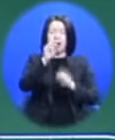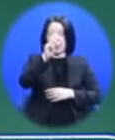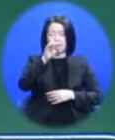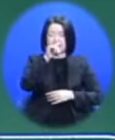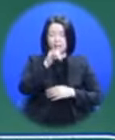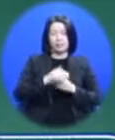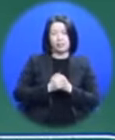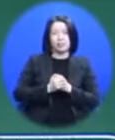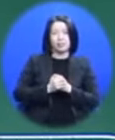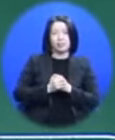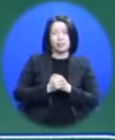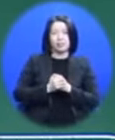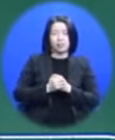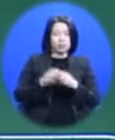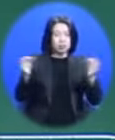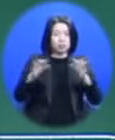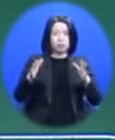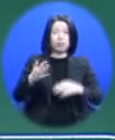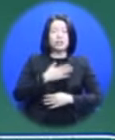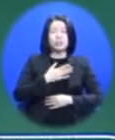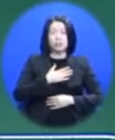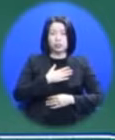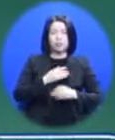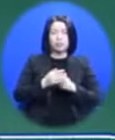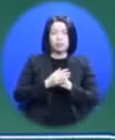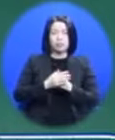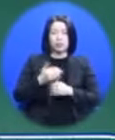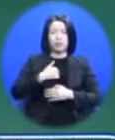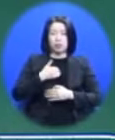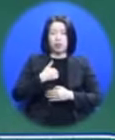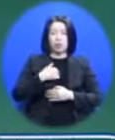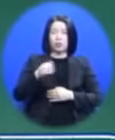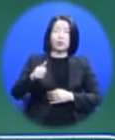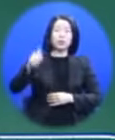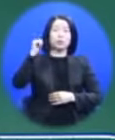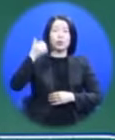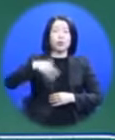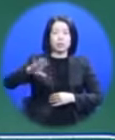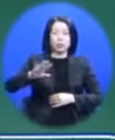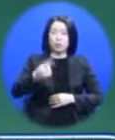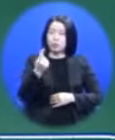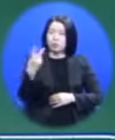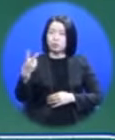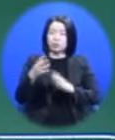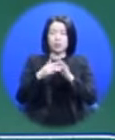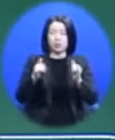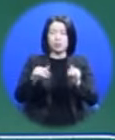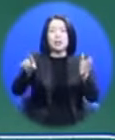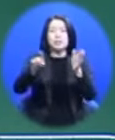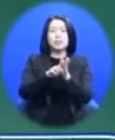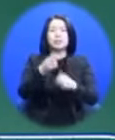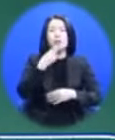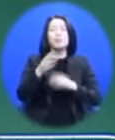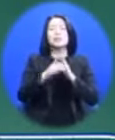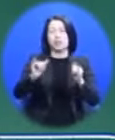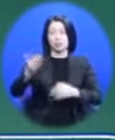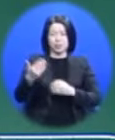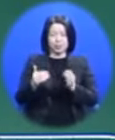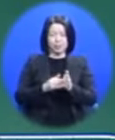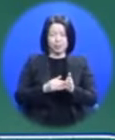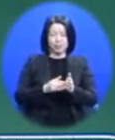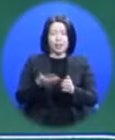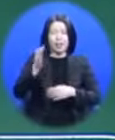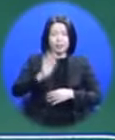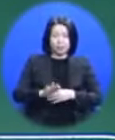거예요. 순간 저는 저하고 돌아가자고 했던 한두 사람은 믿음 없는 사람이 되어버렸습니다.